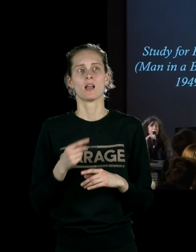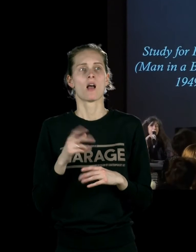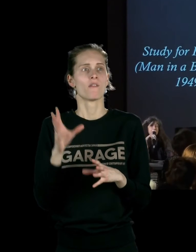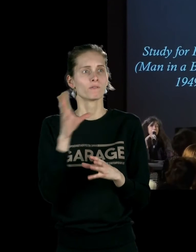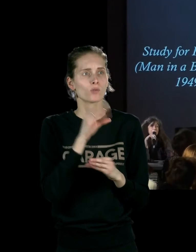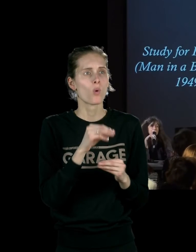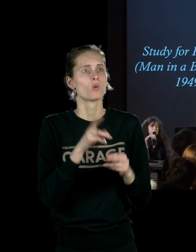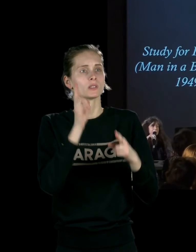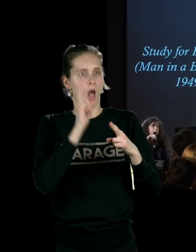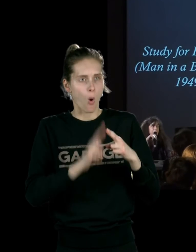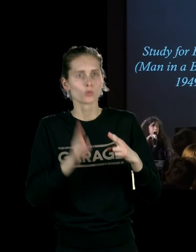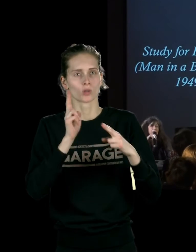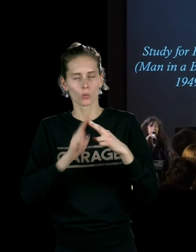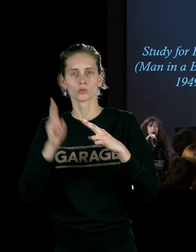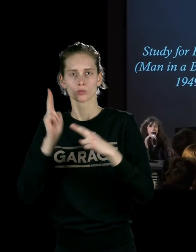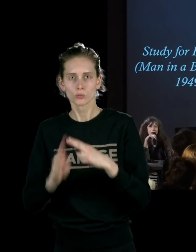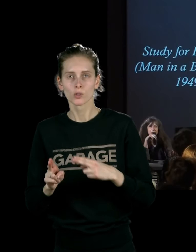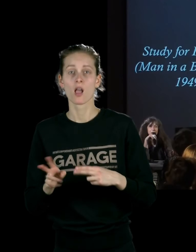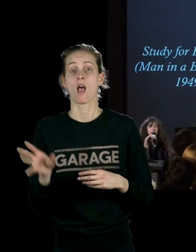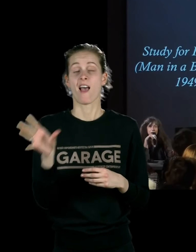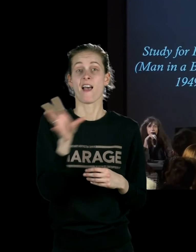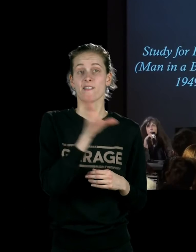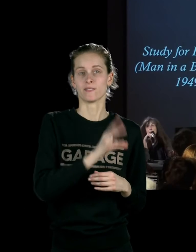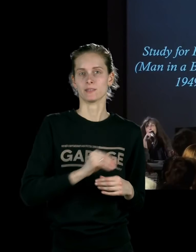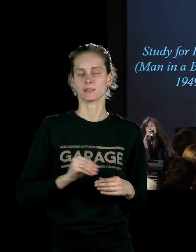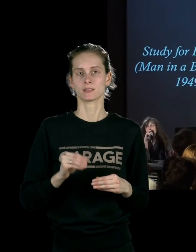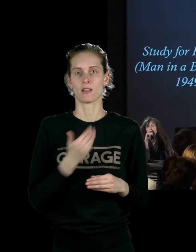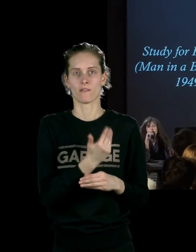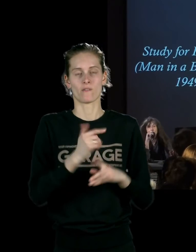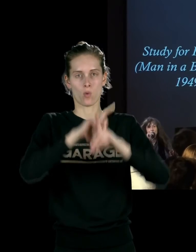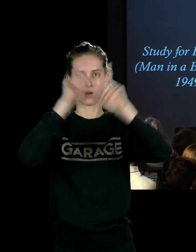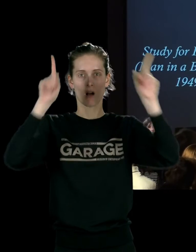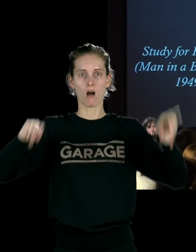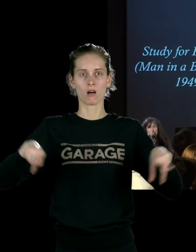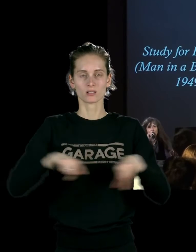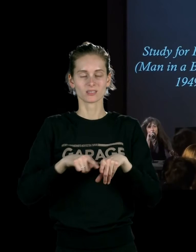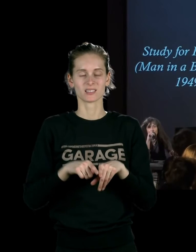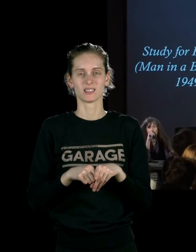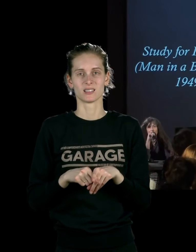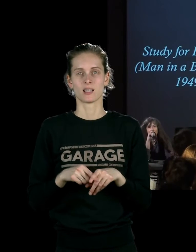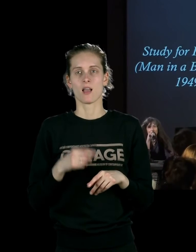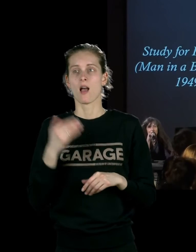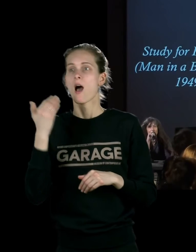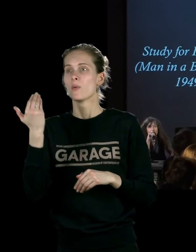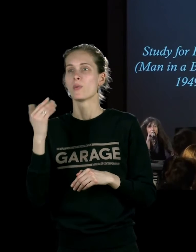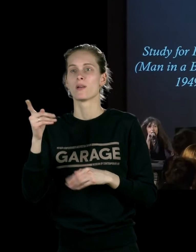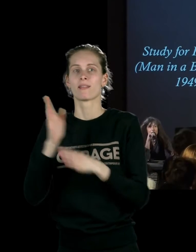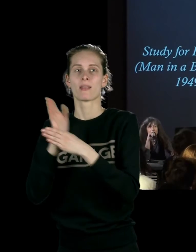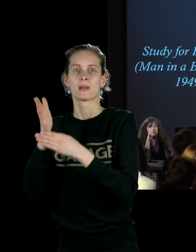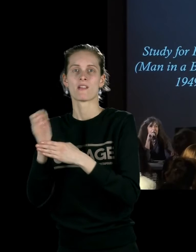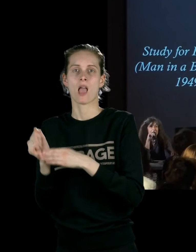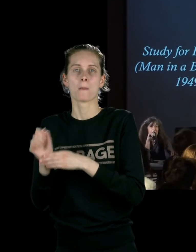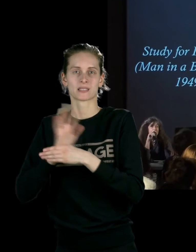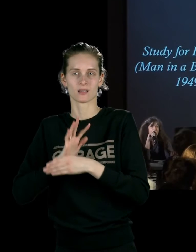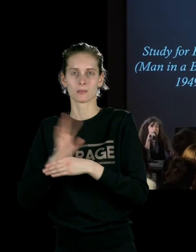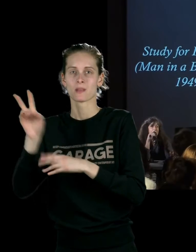законченные, но почти все произведения, так же, как у многих, там, например, абстракционистов, почти все работы будут без названия, у Бекона